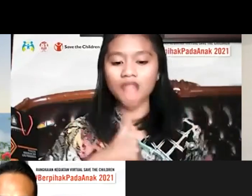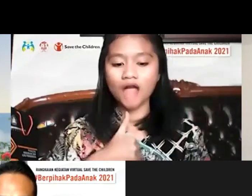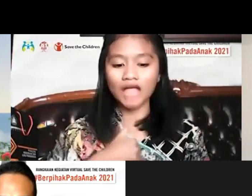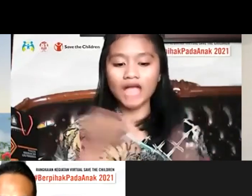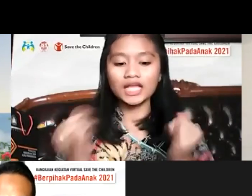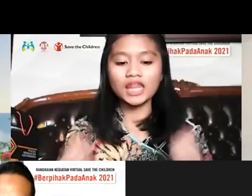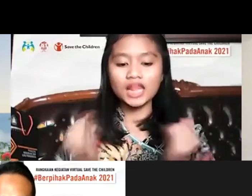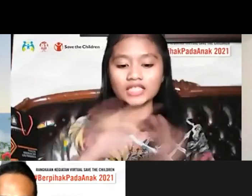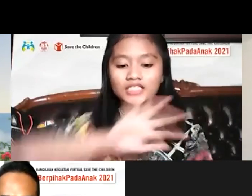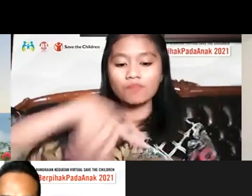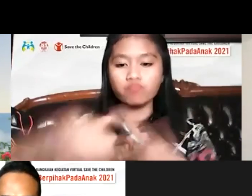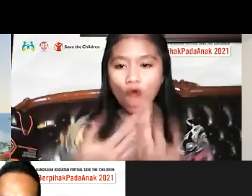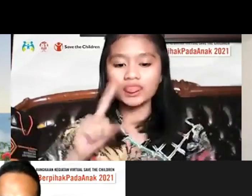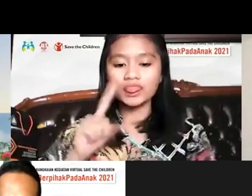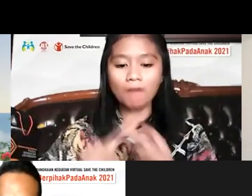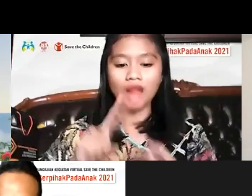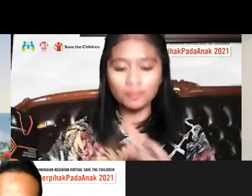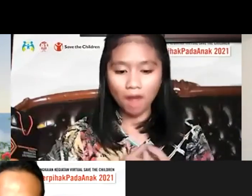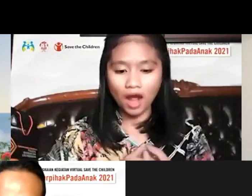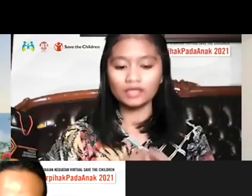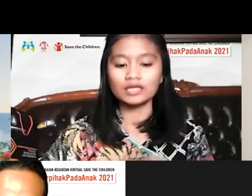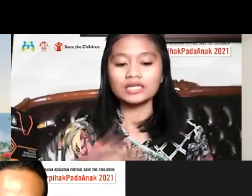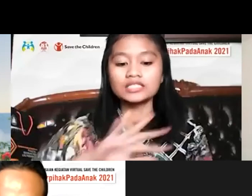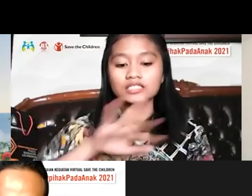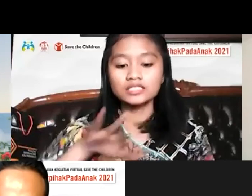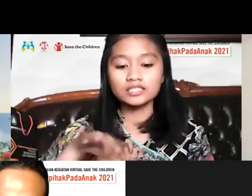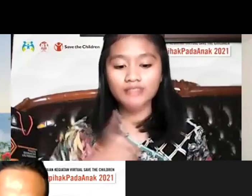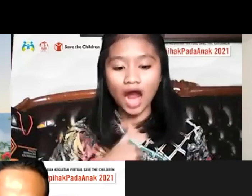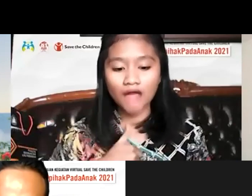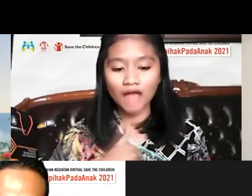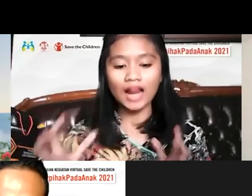Harapan saya nilai kan ya? Iya.